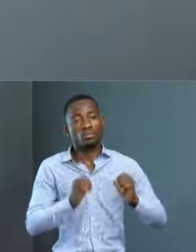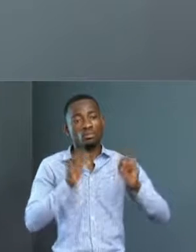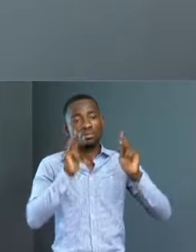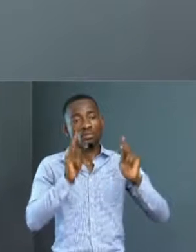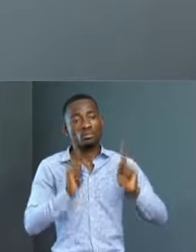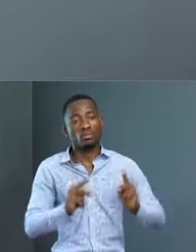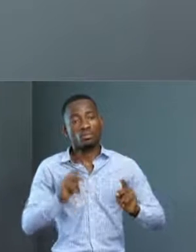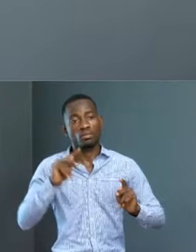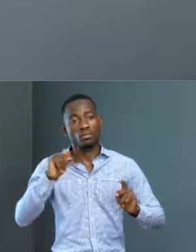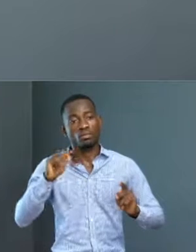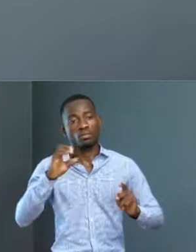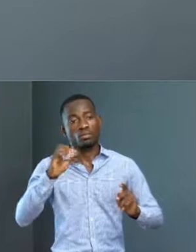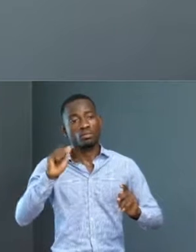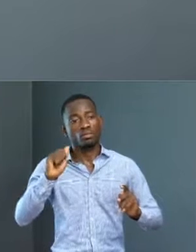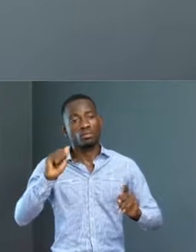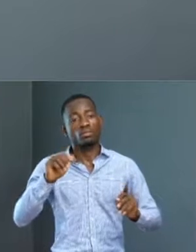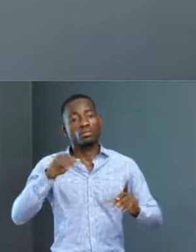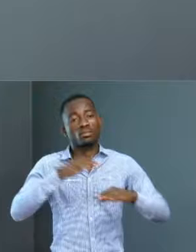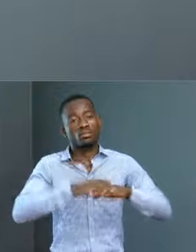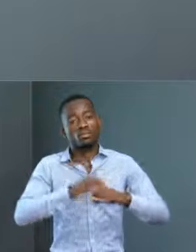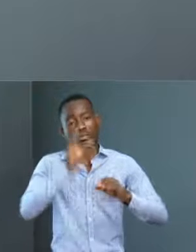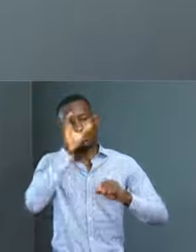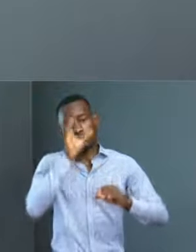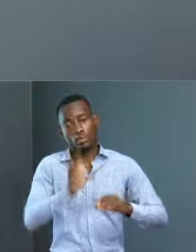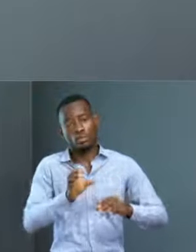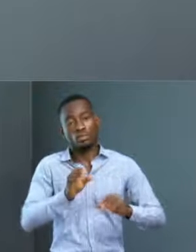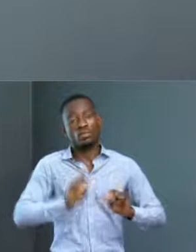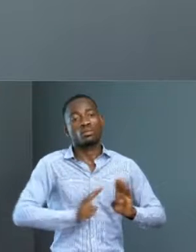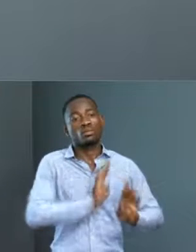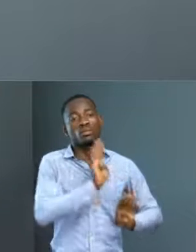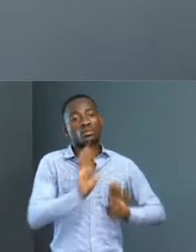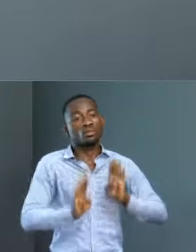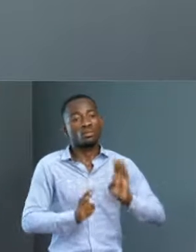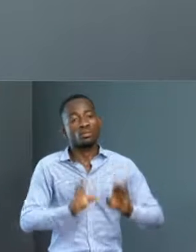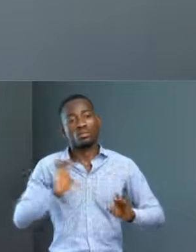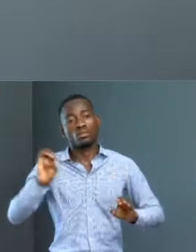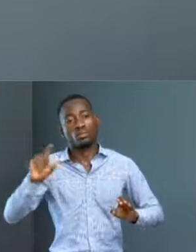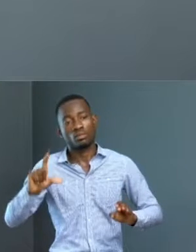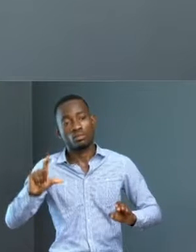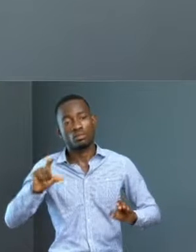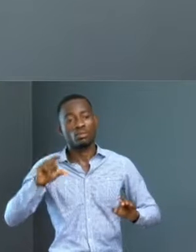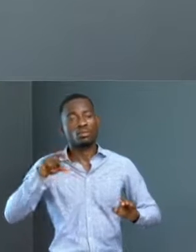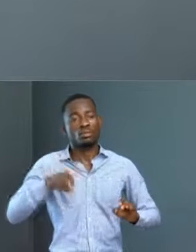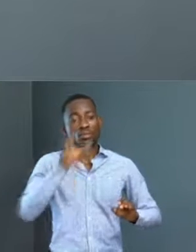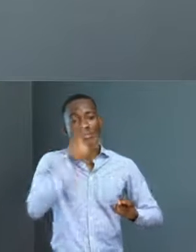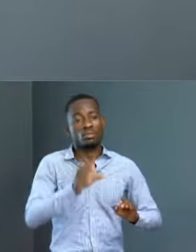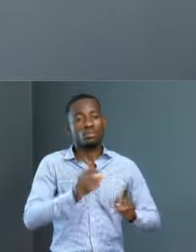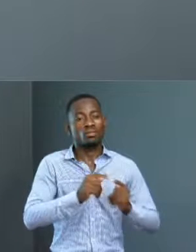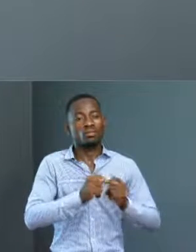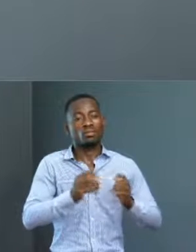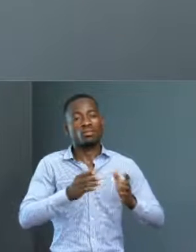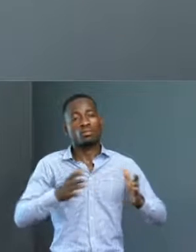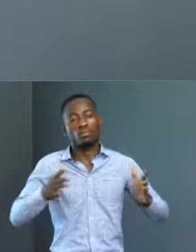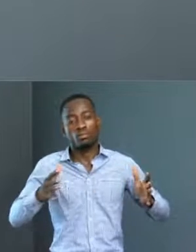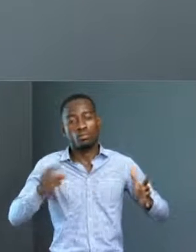Pakoussi Tcha sur le chapitre la biologie cellulaire, un chapitre très vaste que